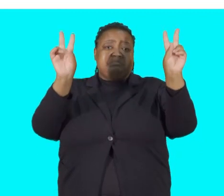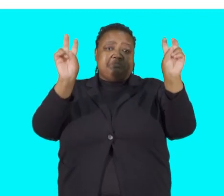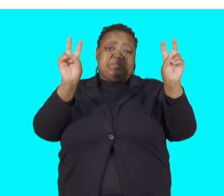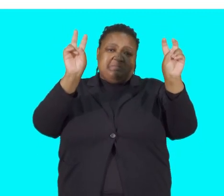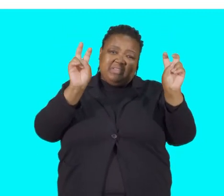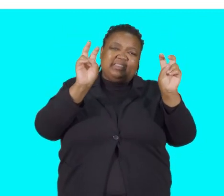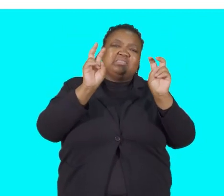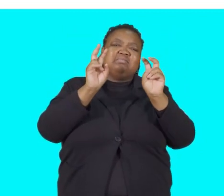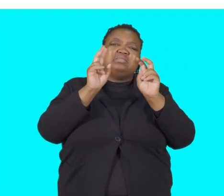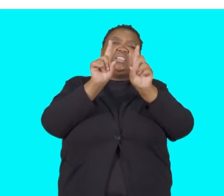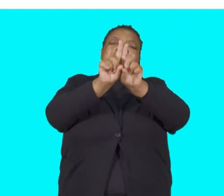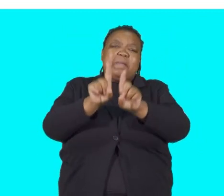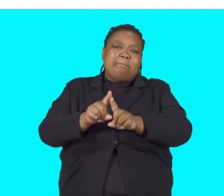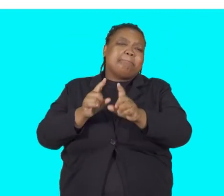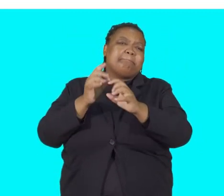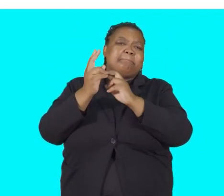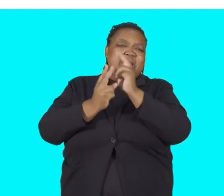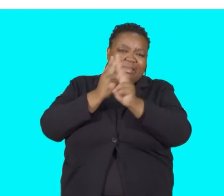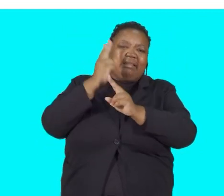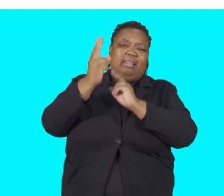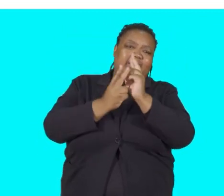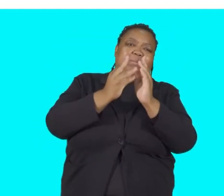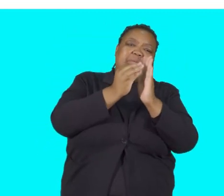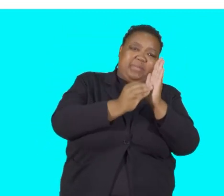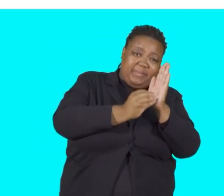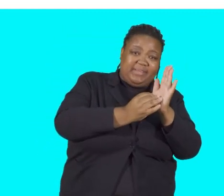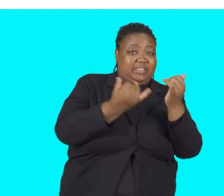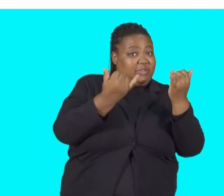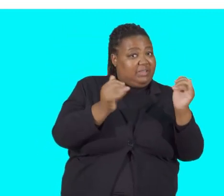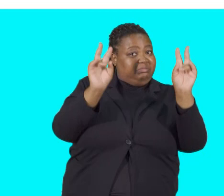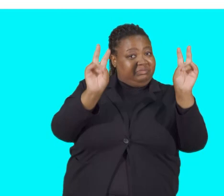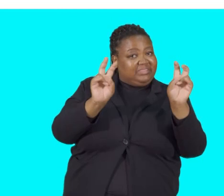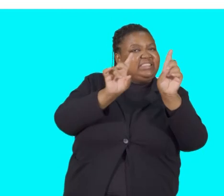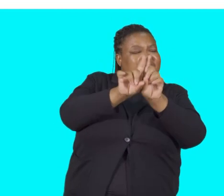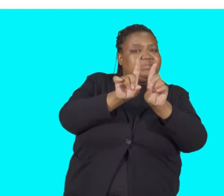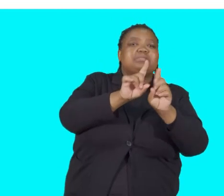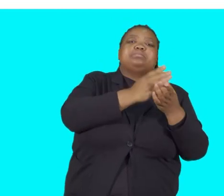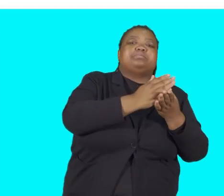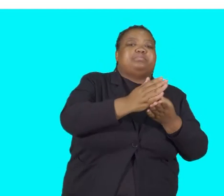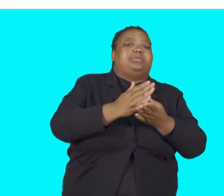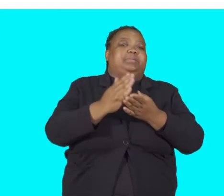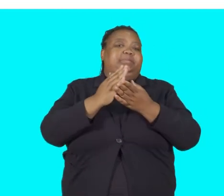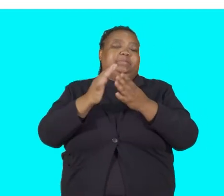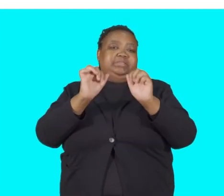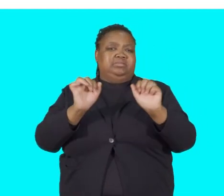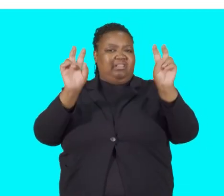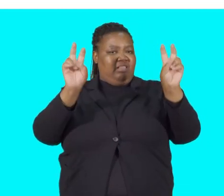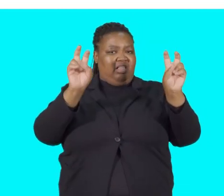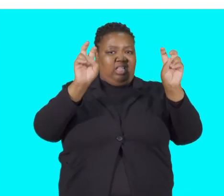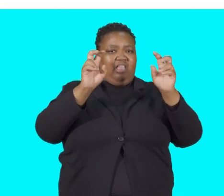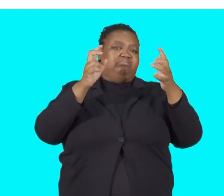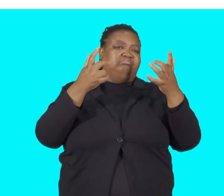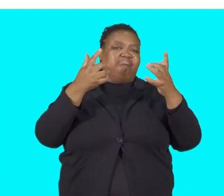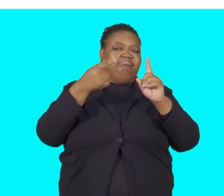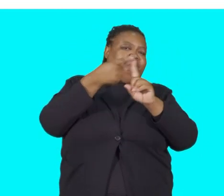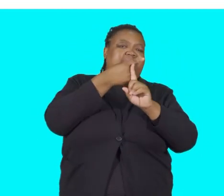ophindiweyo, yiyo loo nto kolu phononongo uye wasuswa umxholo ophindiweyo nongangqinelaniyo nondoqo. Inkqubo